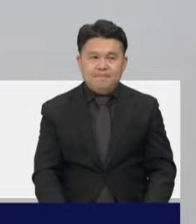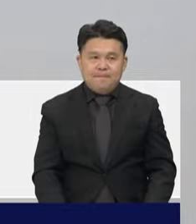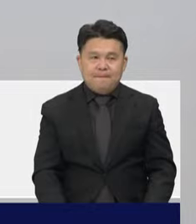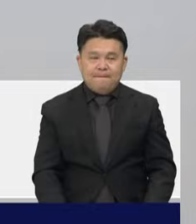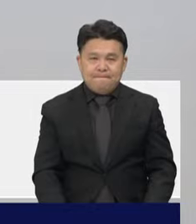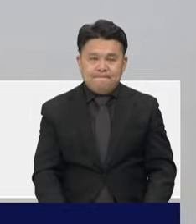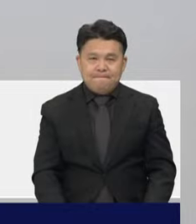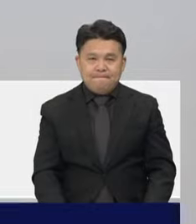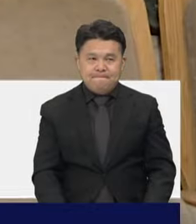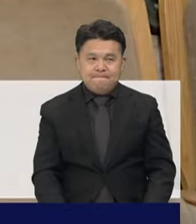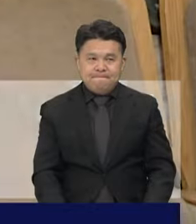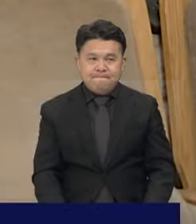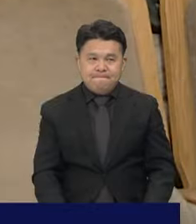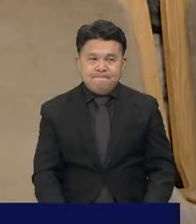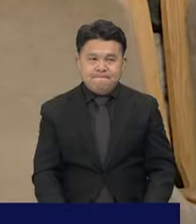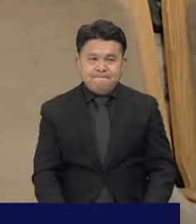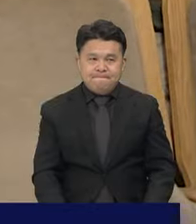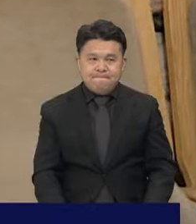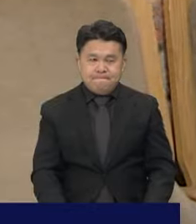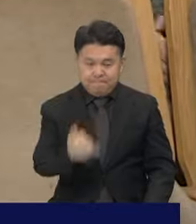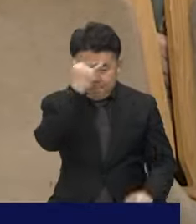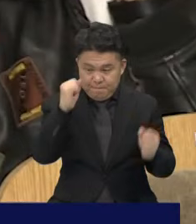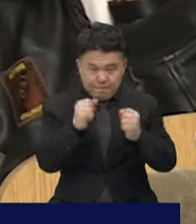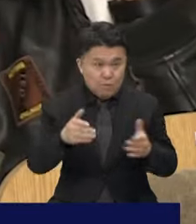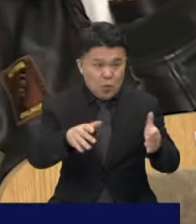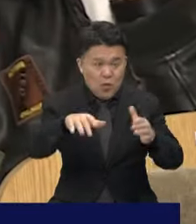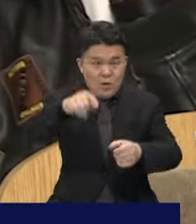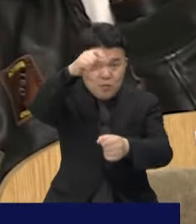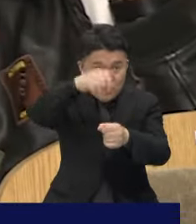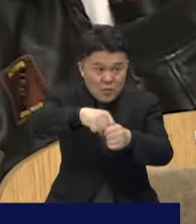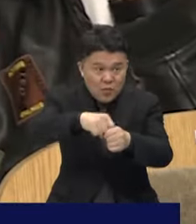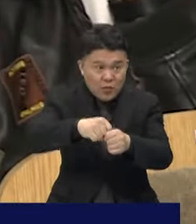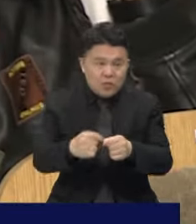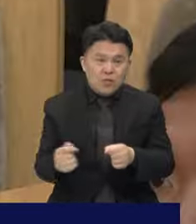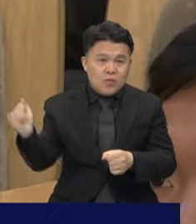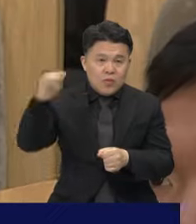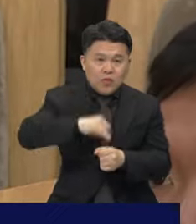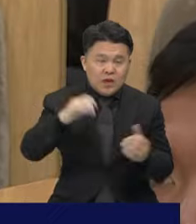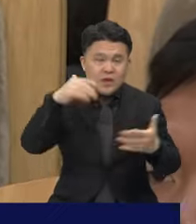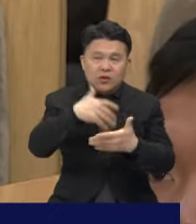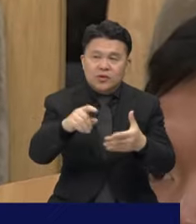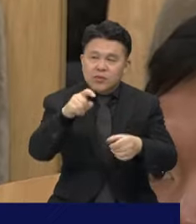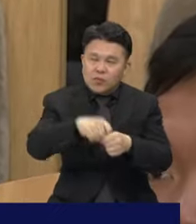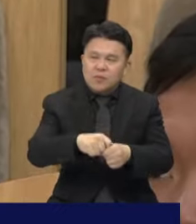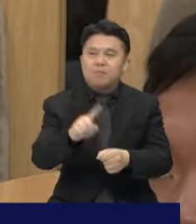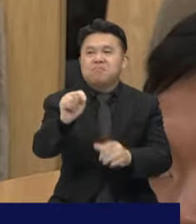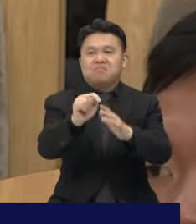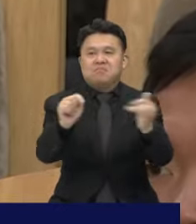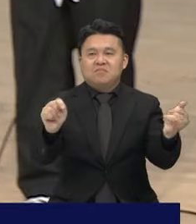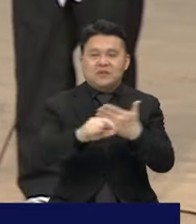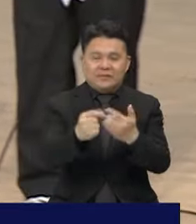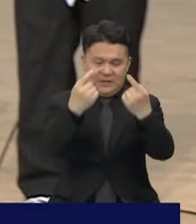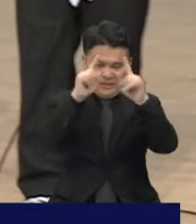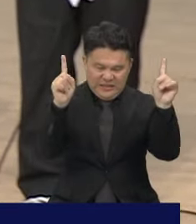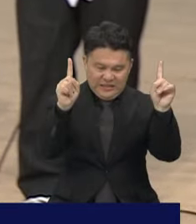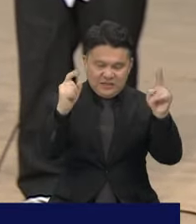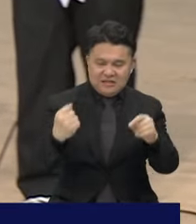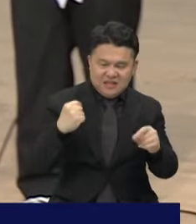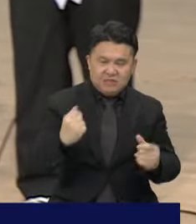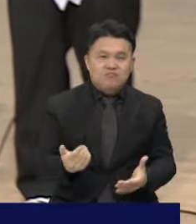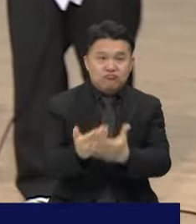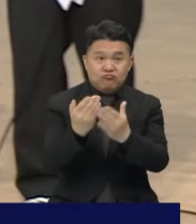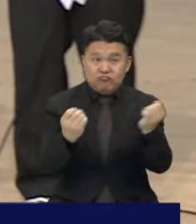이야기를 말씀을 드리겠습니다. 충청북도가 올해 목표로 하고 있는 유학생 수는 1만 명. 이를 통해 지방대학의 경쟁력